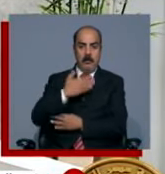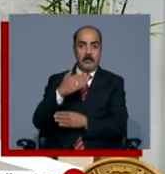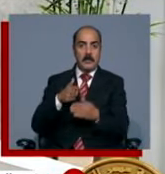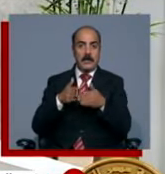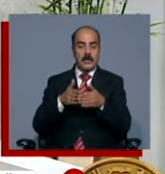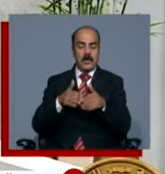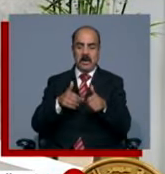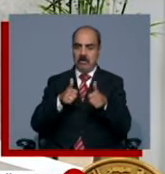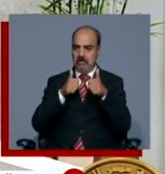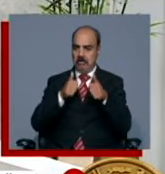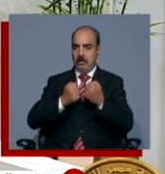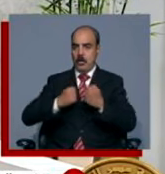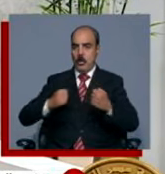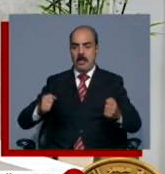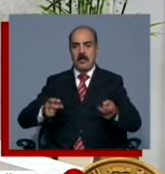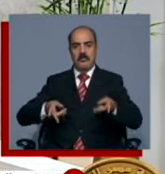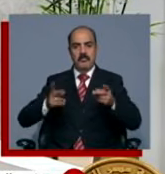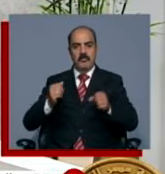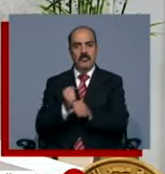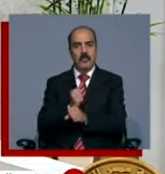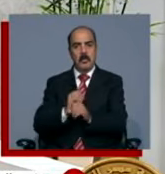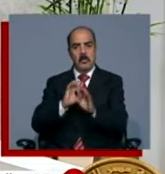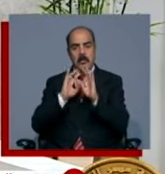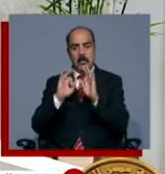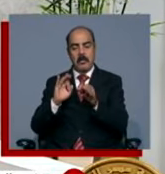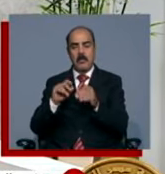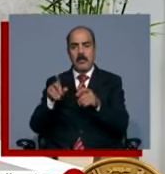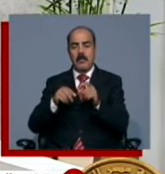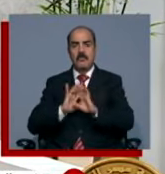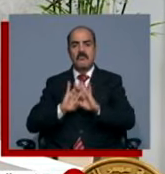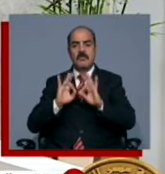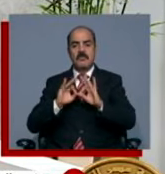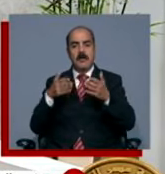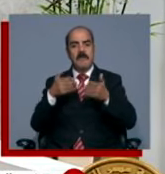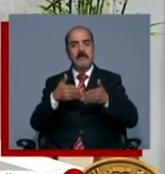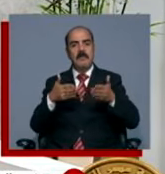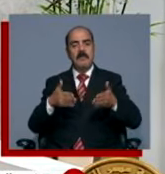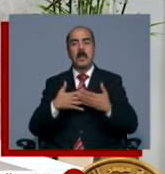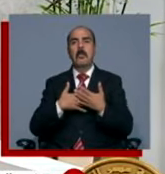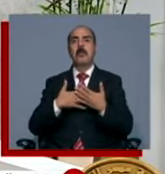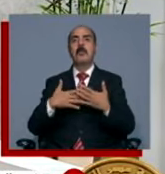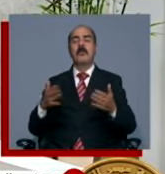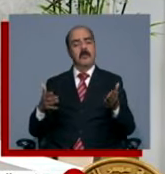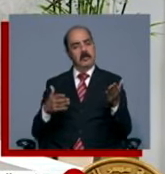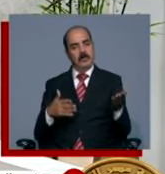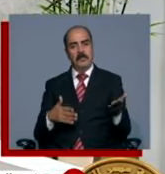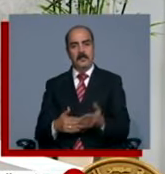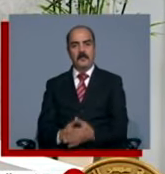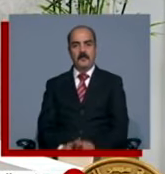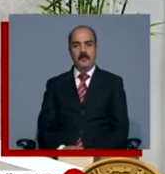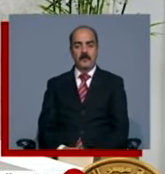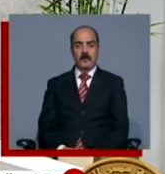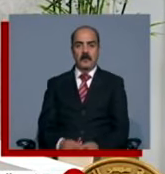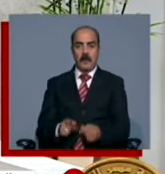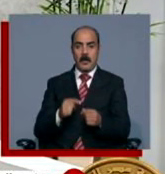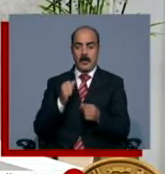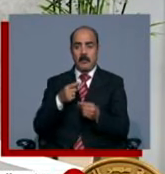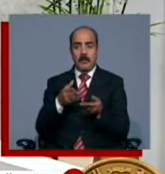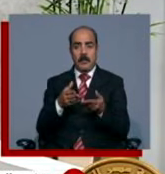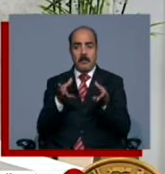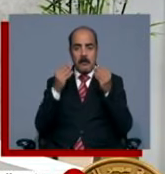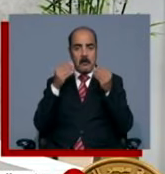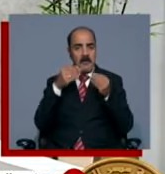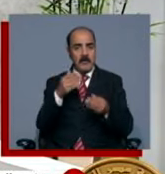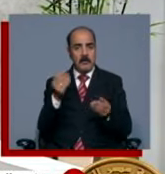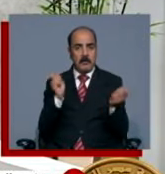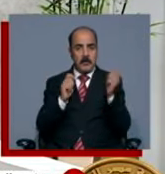لقناة السويس التي تنطوي على فرص استثمارية كبيرة، سواء من حيث ما توفره من قاعدة